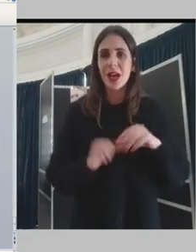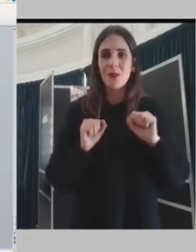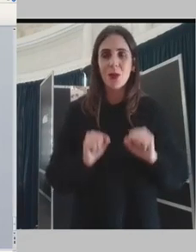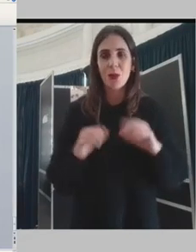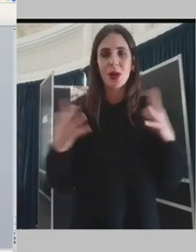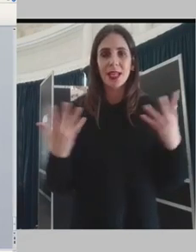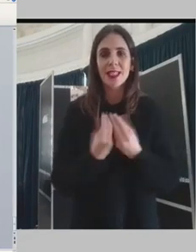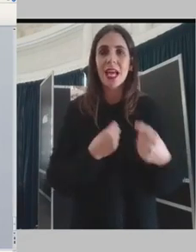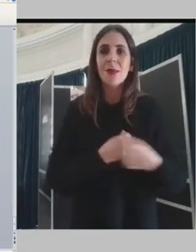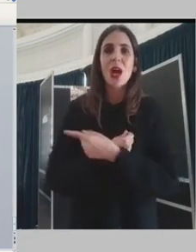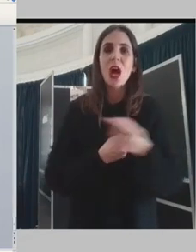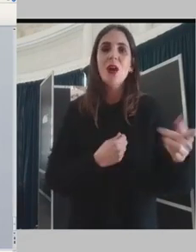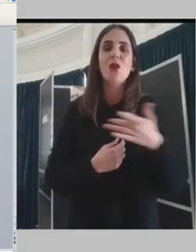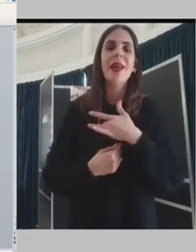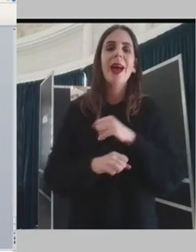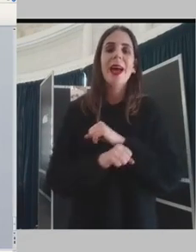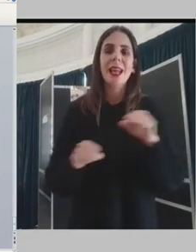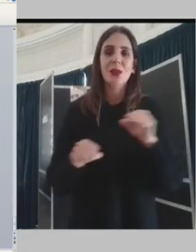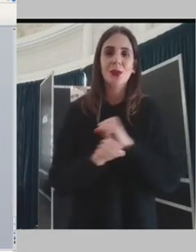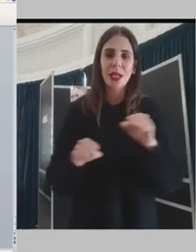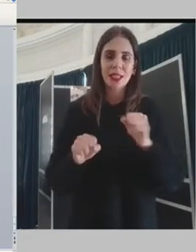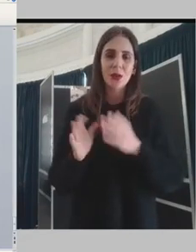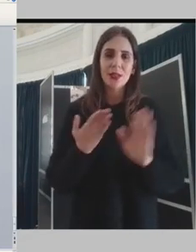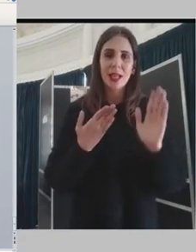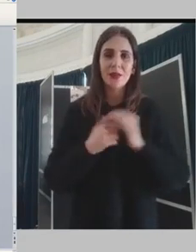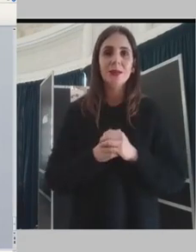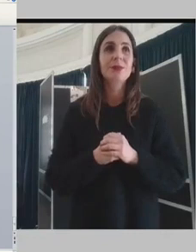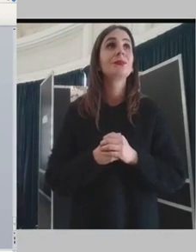cardiaco anche nel territorio di Roma.